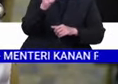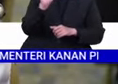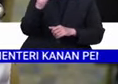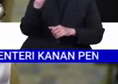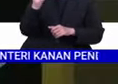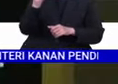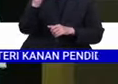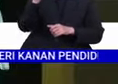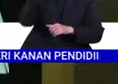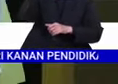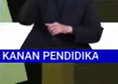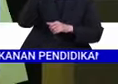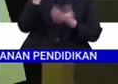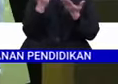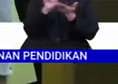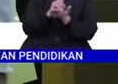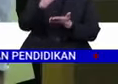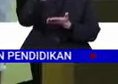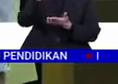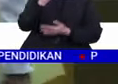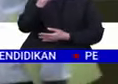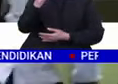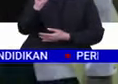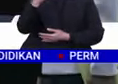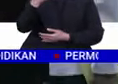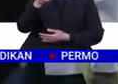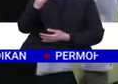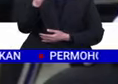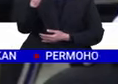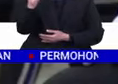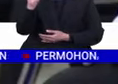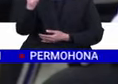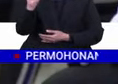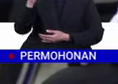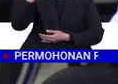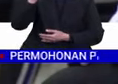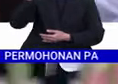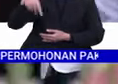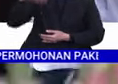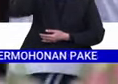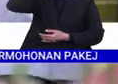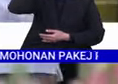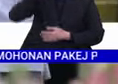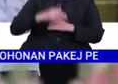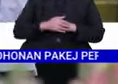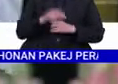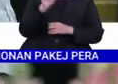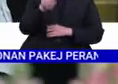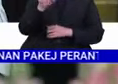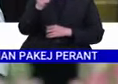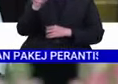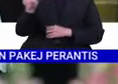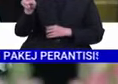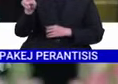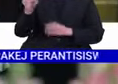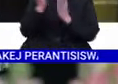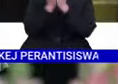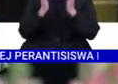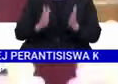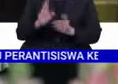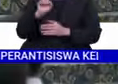Inspector call sukses institusi non Malaysia Batu Pahat Johor seramai 123 uji m